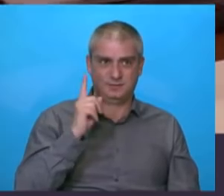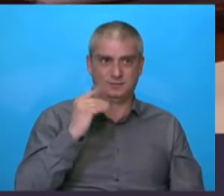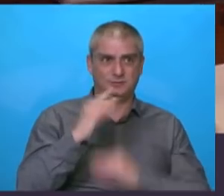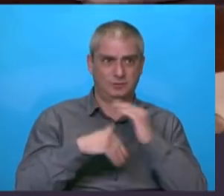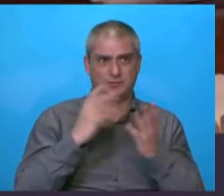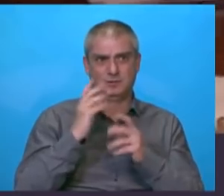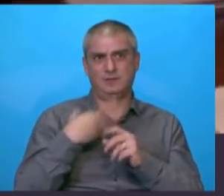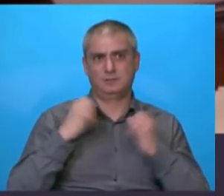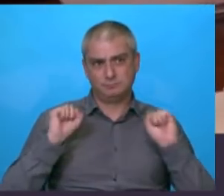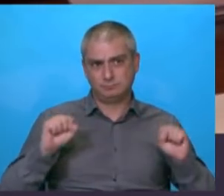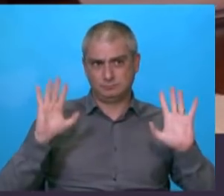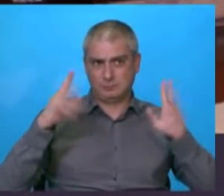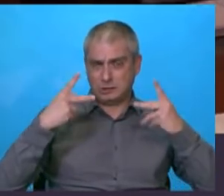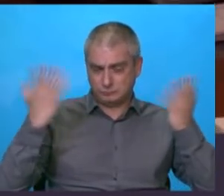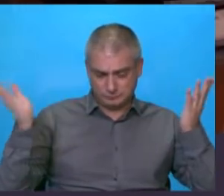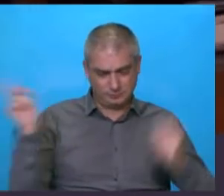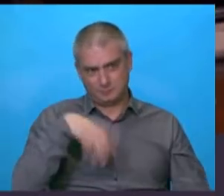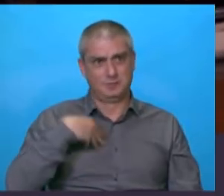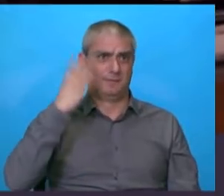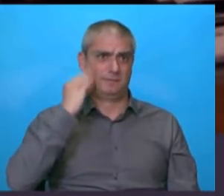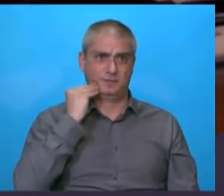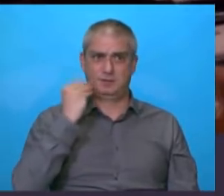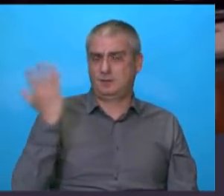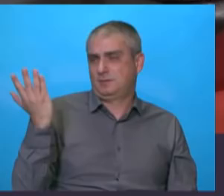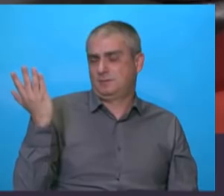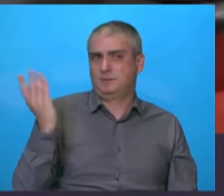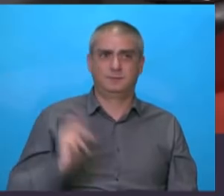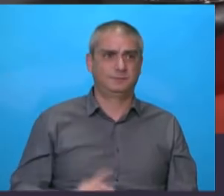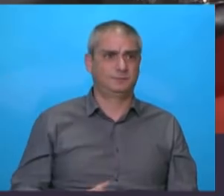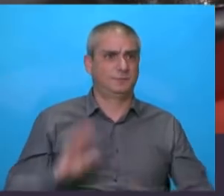החלטנו שהתגברנו על החשש, ובאים ונהנים.